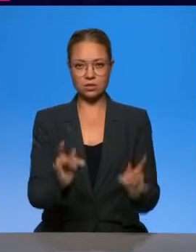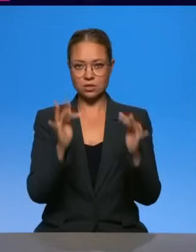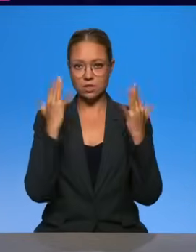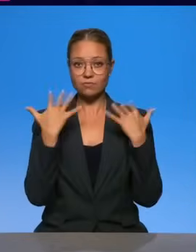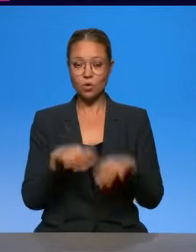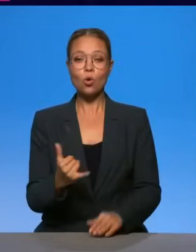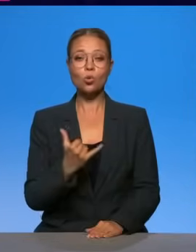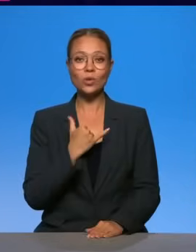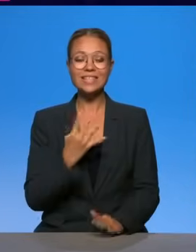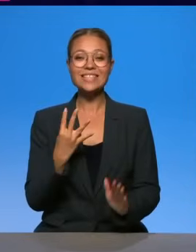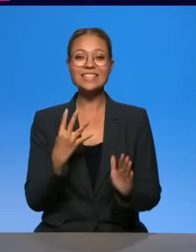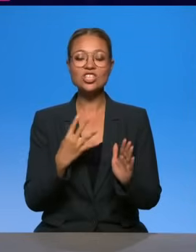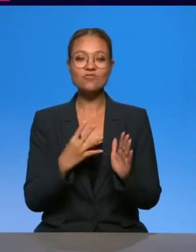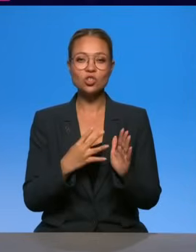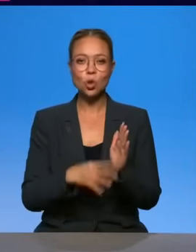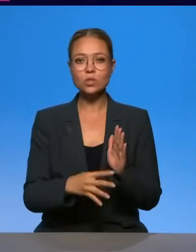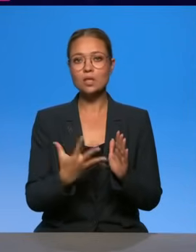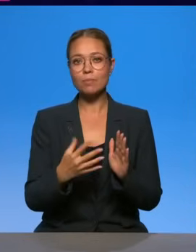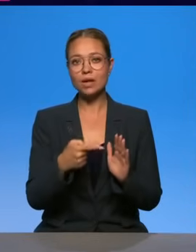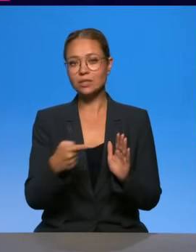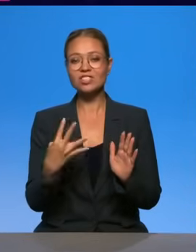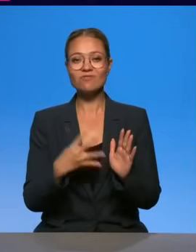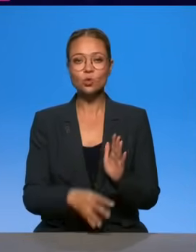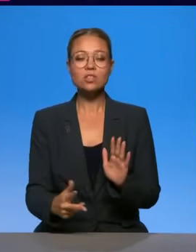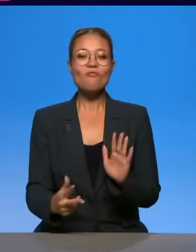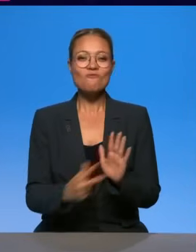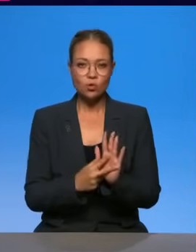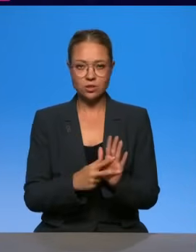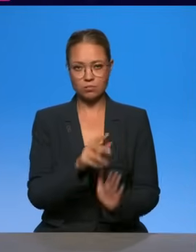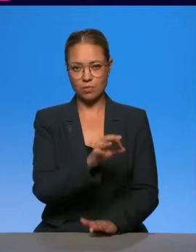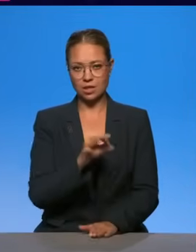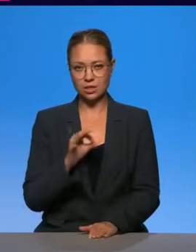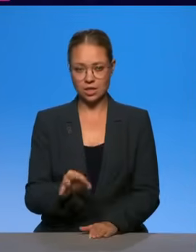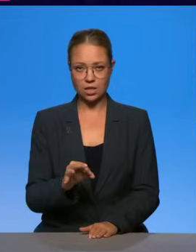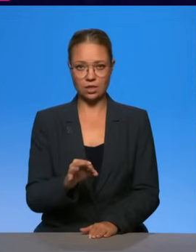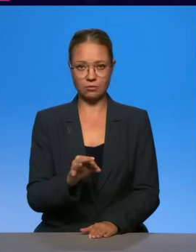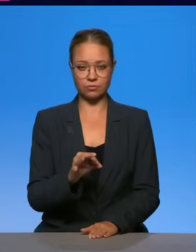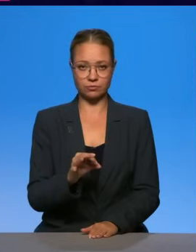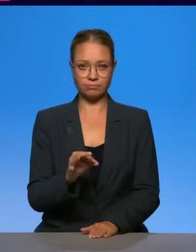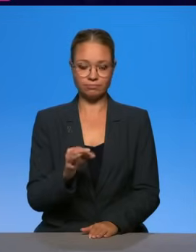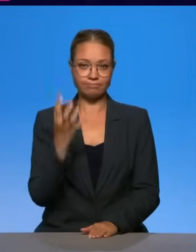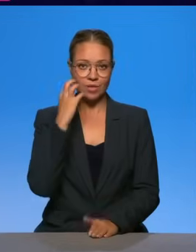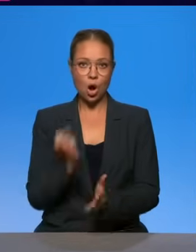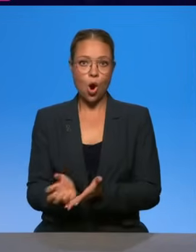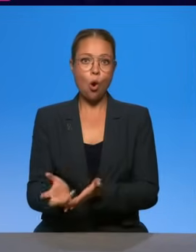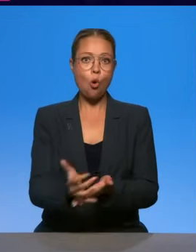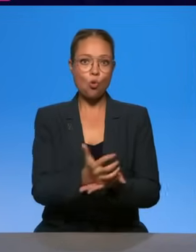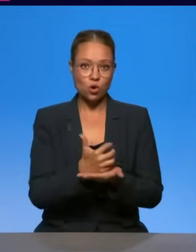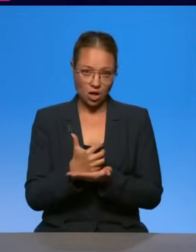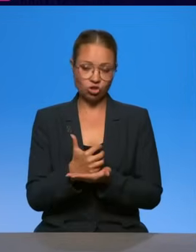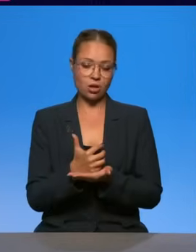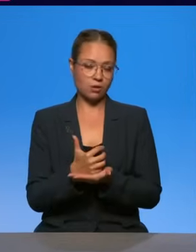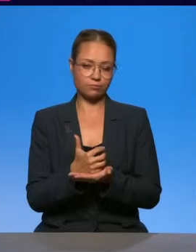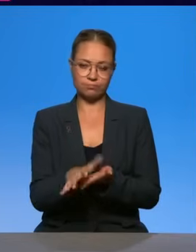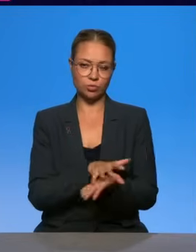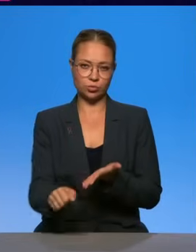погибло 95-98% урожая. То есть практически деревья сохранены, урожая не будет.